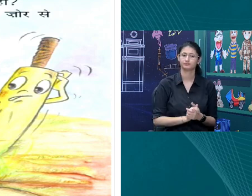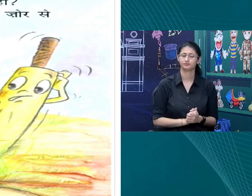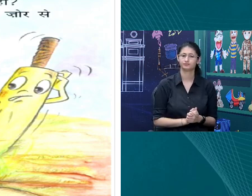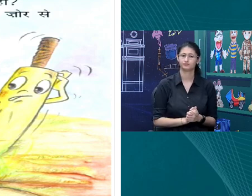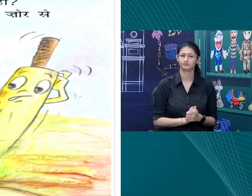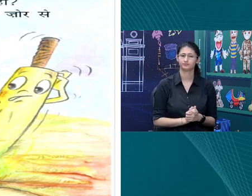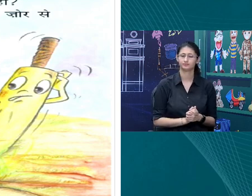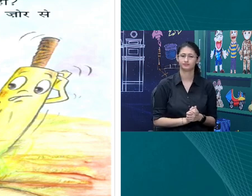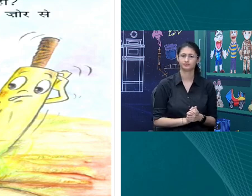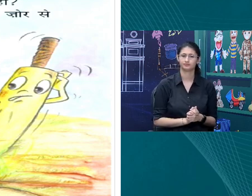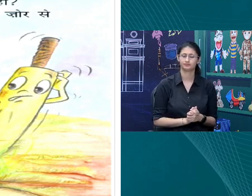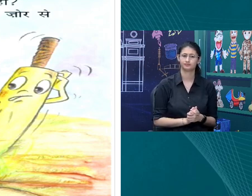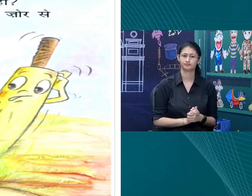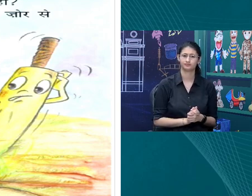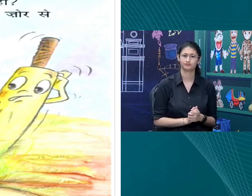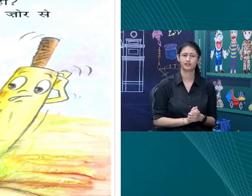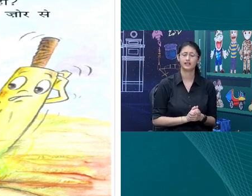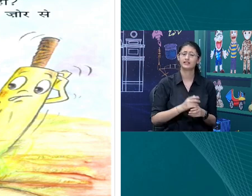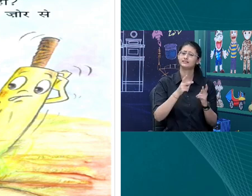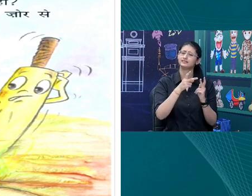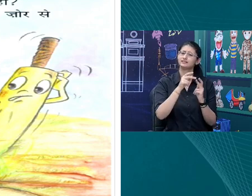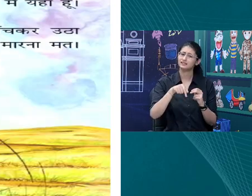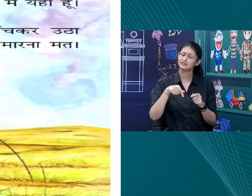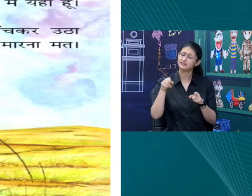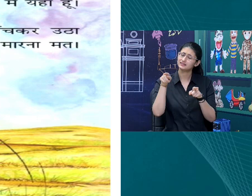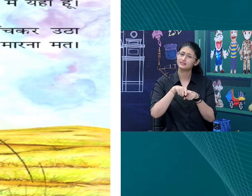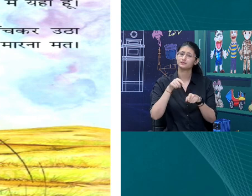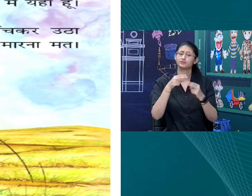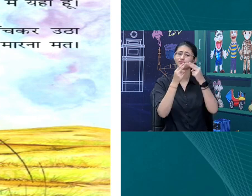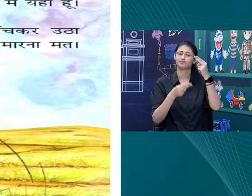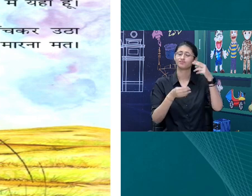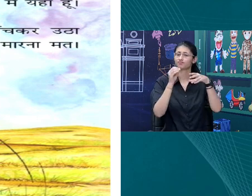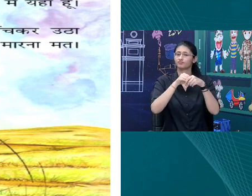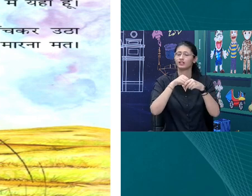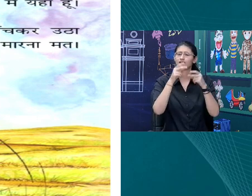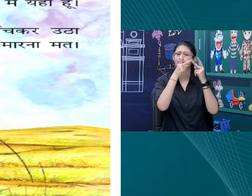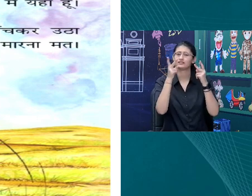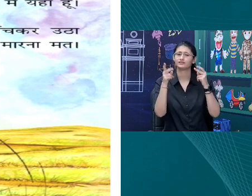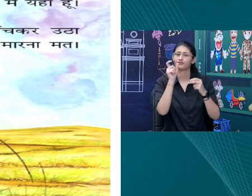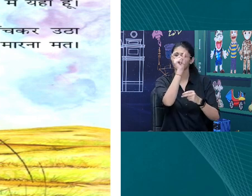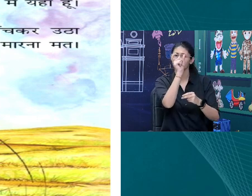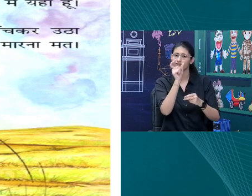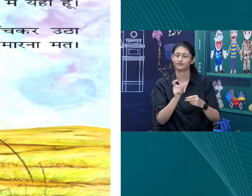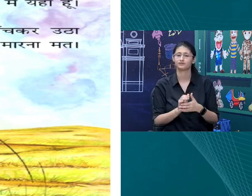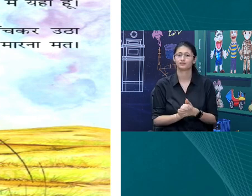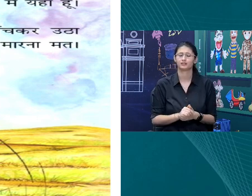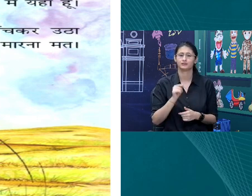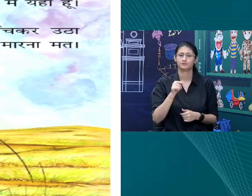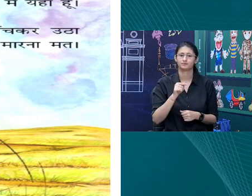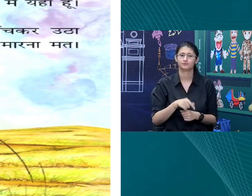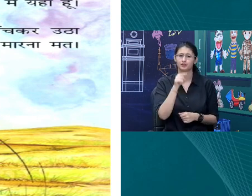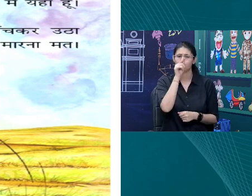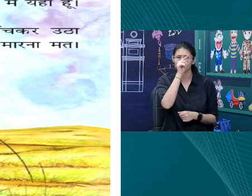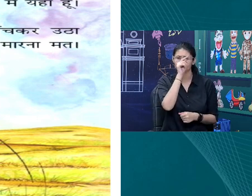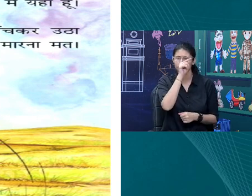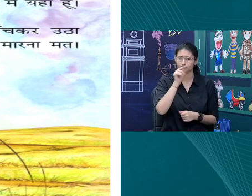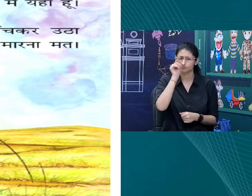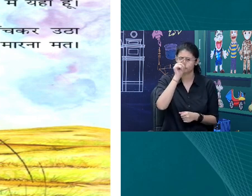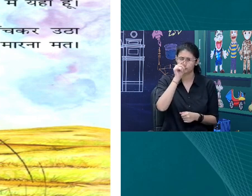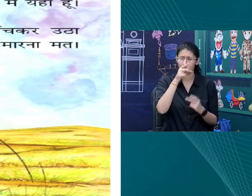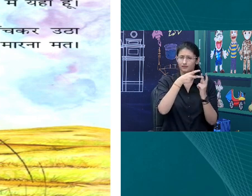ऐसे ही इस पाठ में और भी शब्द है जहां पर हम इन आवाज़ों का अनुभव कर सकते हैं